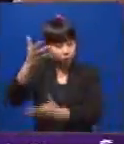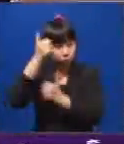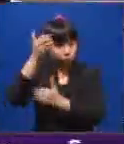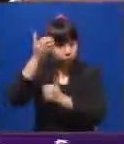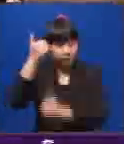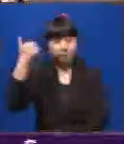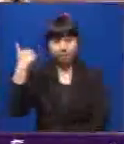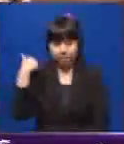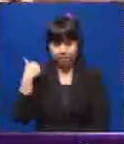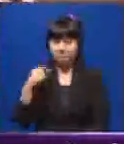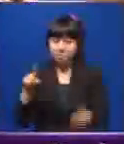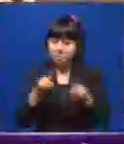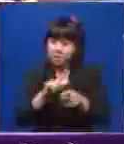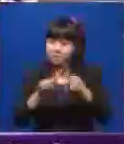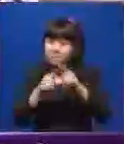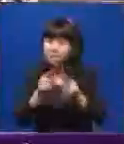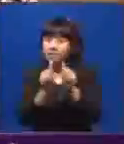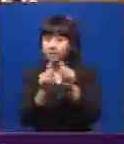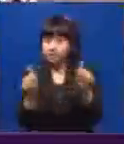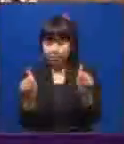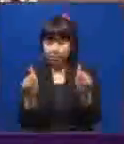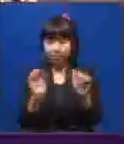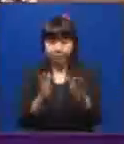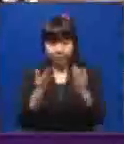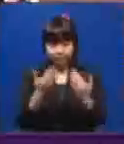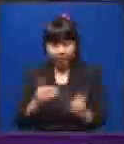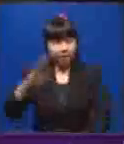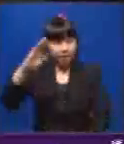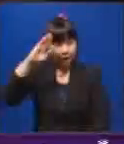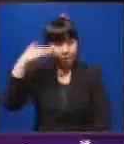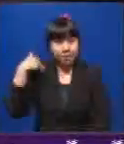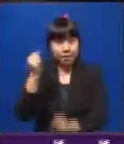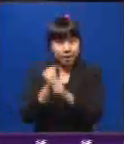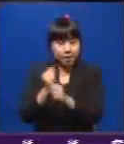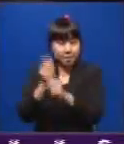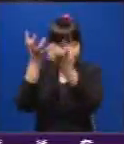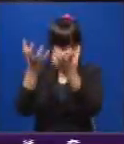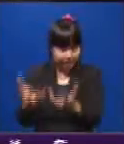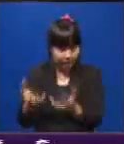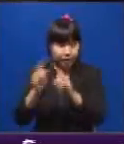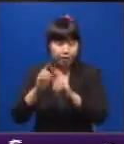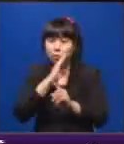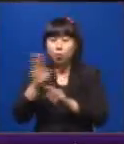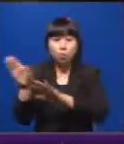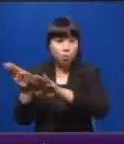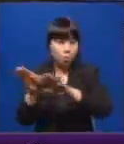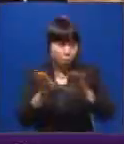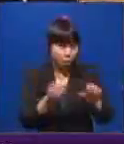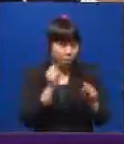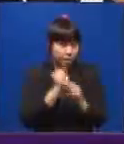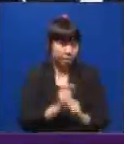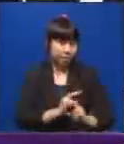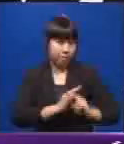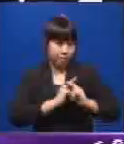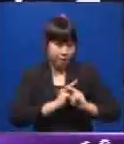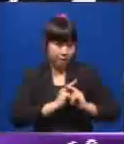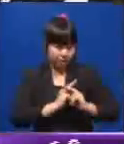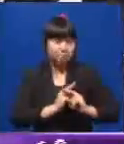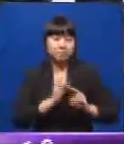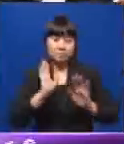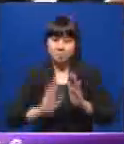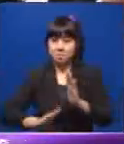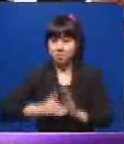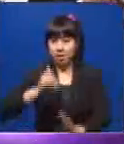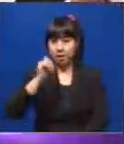งความเป็นมิตรแท้ที่ดีต่อกันแม้ว่าขณะนี้เหล่าทัพจะมีงานหนักแต่ถ้าพร้อมเพรียงและทำหน้าที่ของตนเองก็จะประสบความสำ